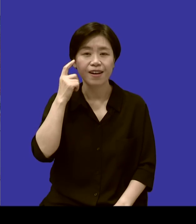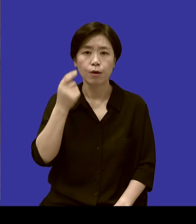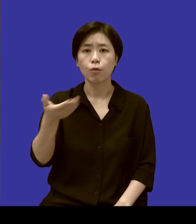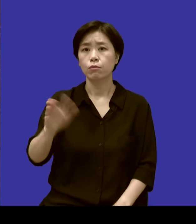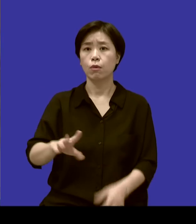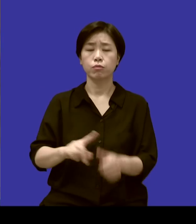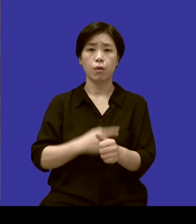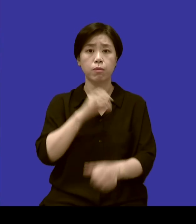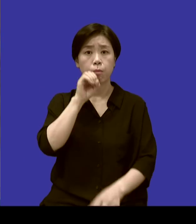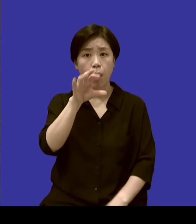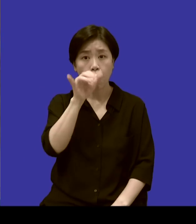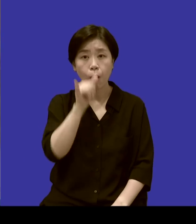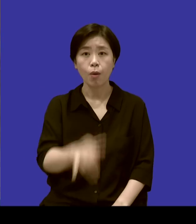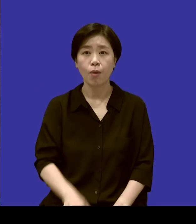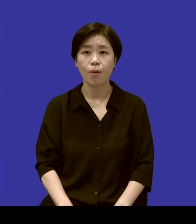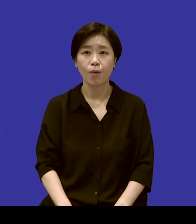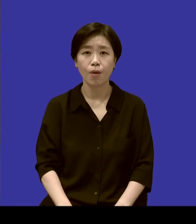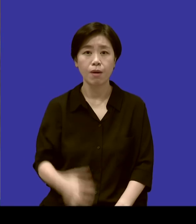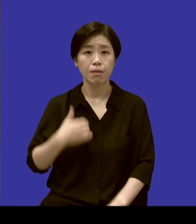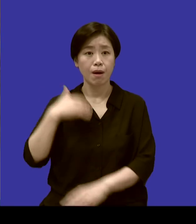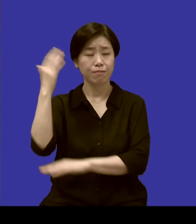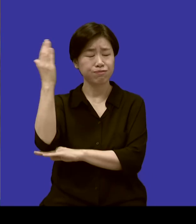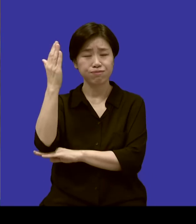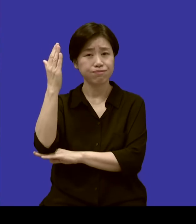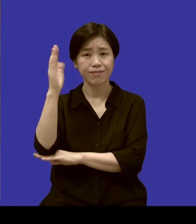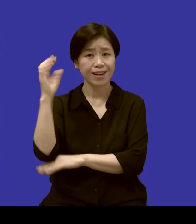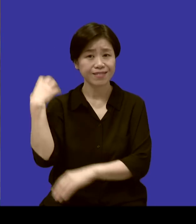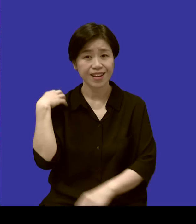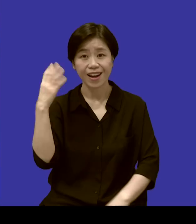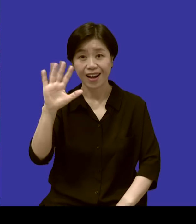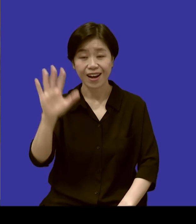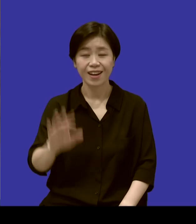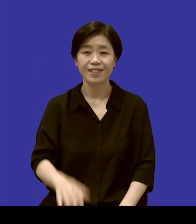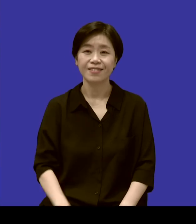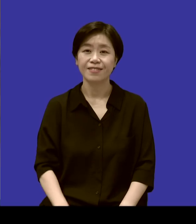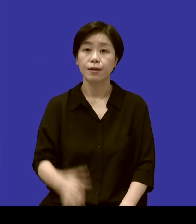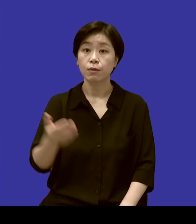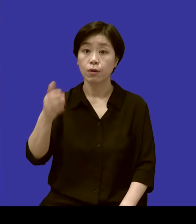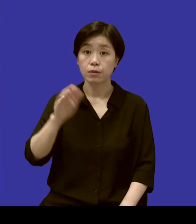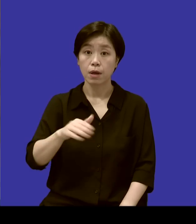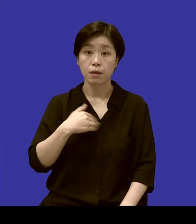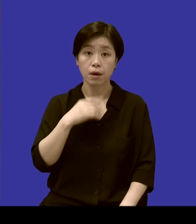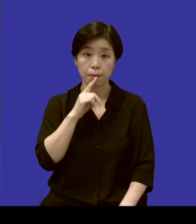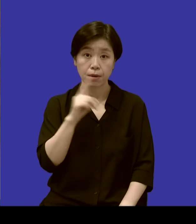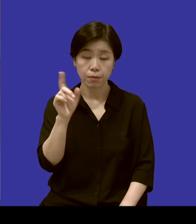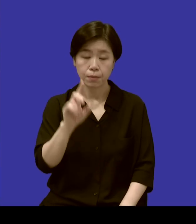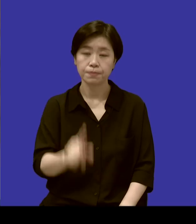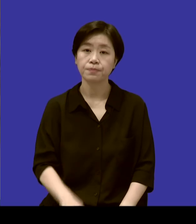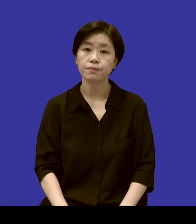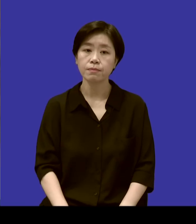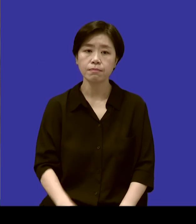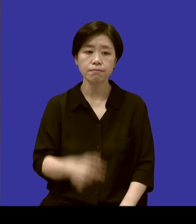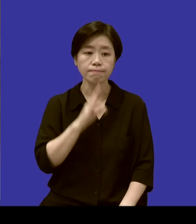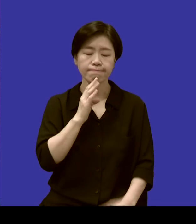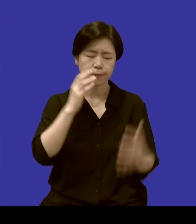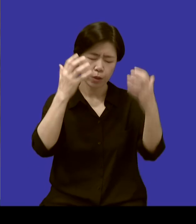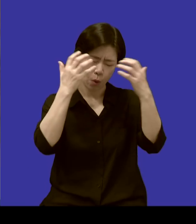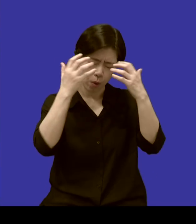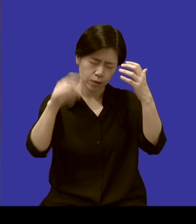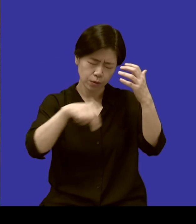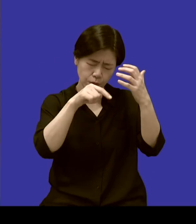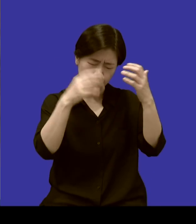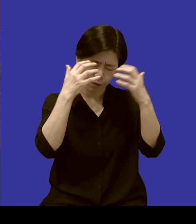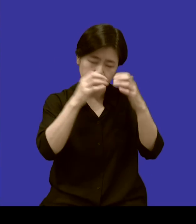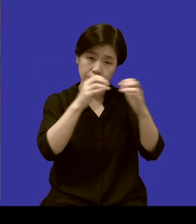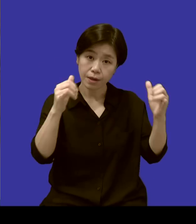겸손해야 되는데 누가 보면 무슨 부흥사인 줄 알겠다. 그래서 하나님 정말 고난에 갇혀 있는 자 만나게 해달라고 내가